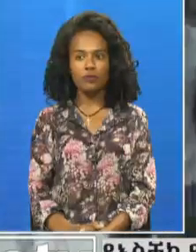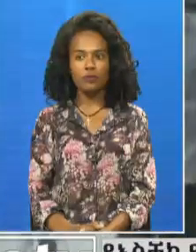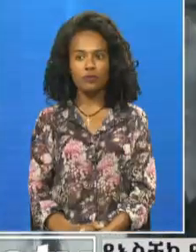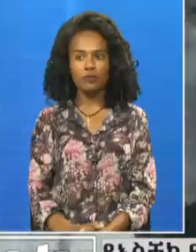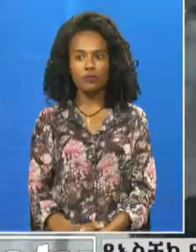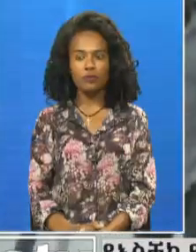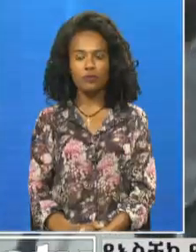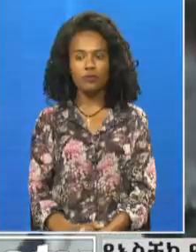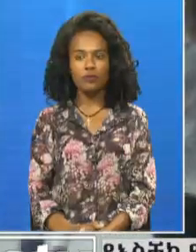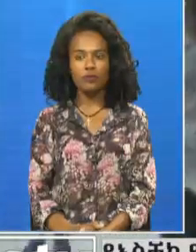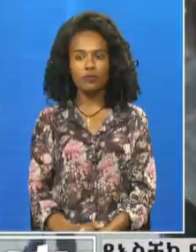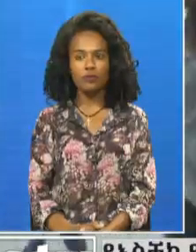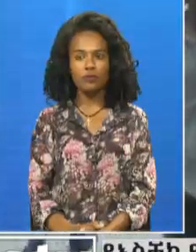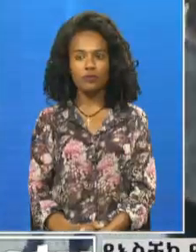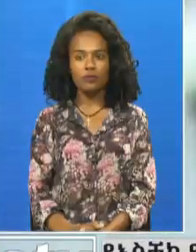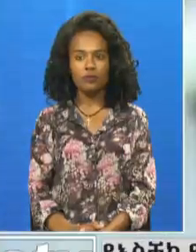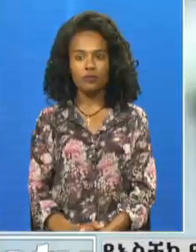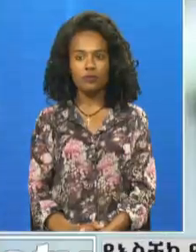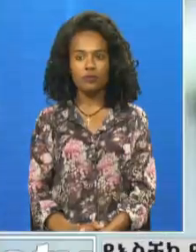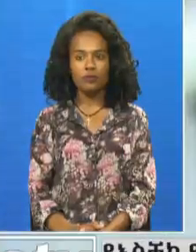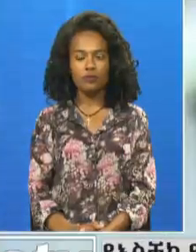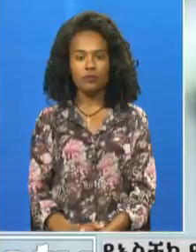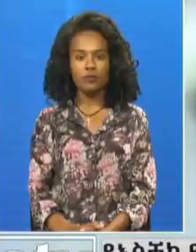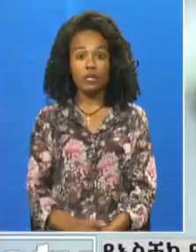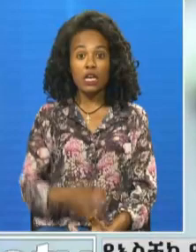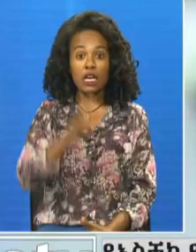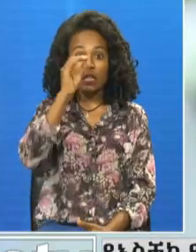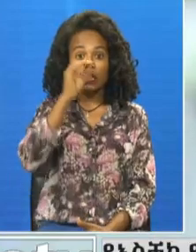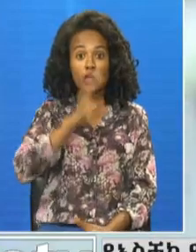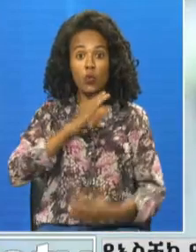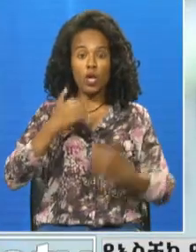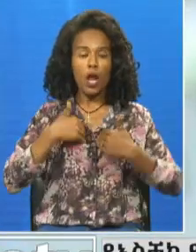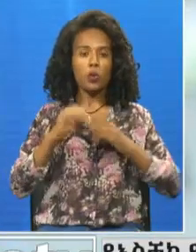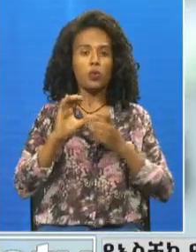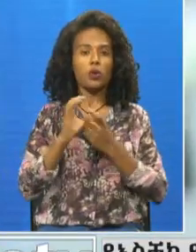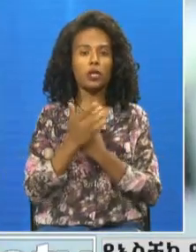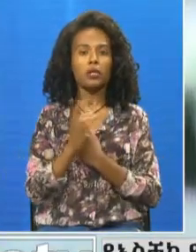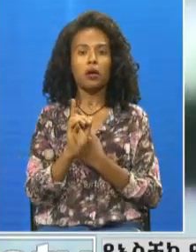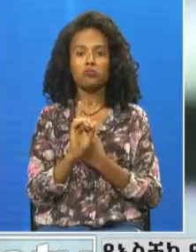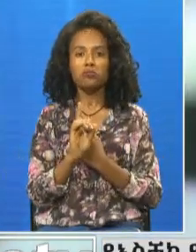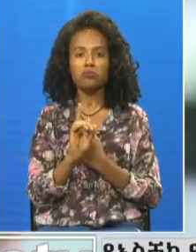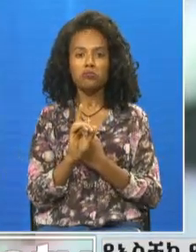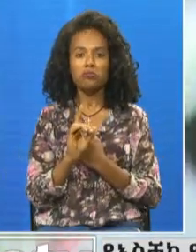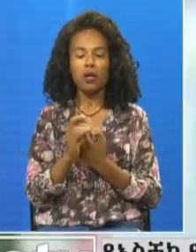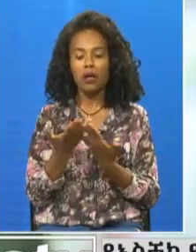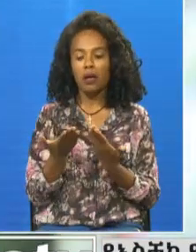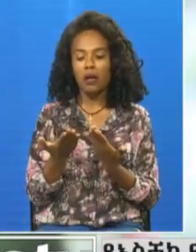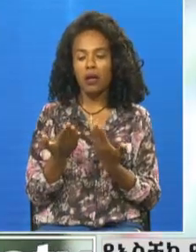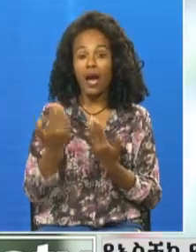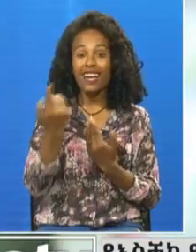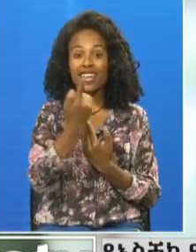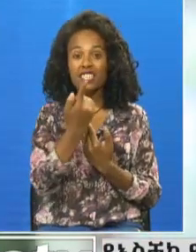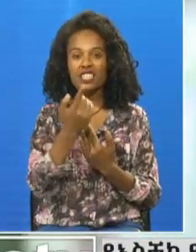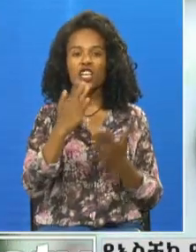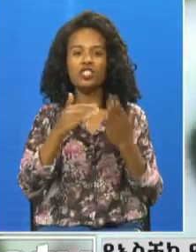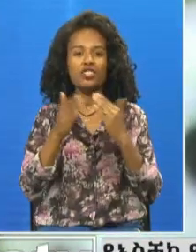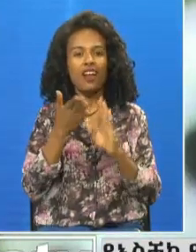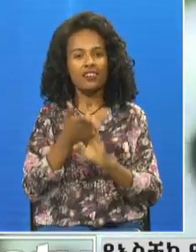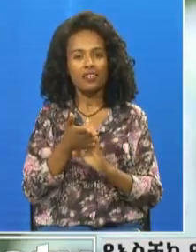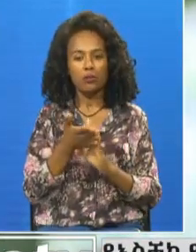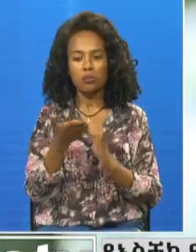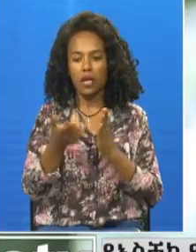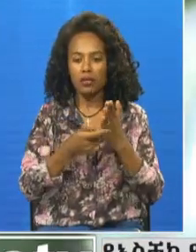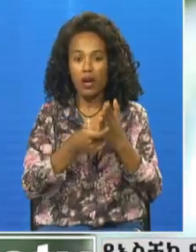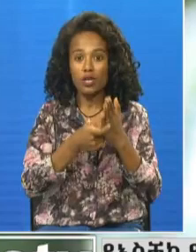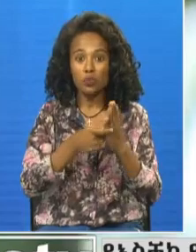የተለያዩ ሀገሮች ላይ ምን እየሆኑ እንዳለ አቅማችን አለ እንችላለን ሁሉን ነገር ማድረግ እንችላለን በሚል ሁኔታ ላይ የነበሩ ሀገሮች